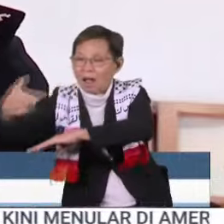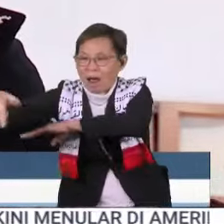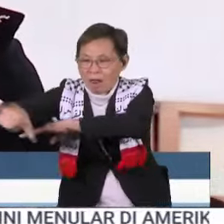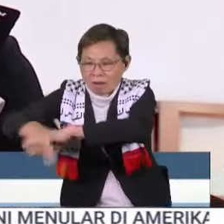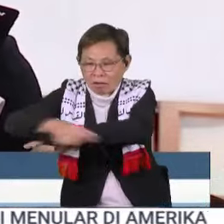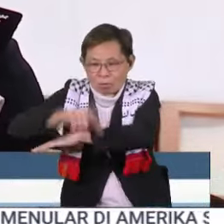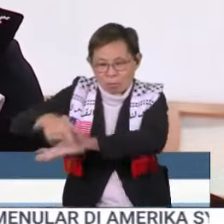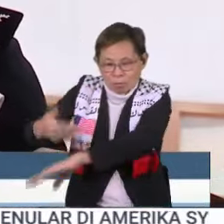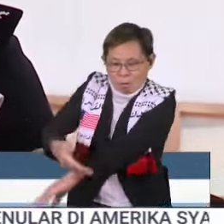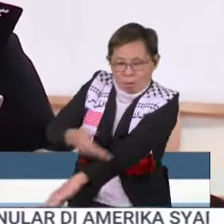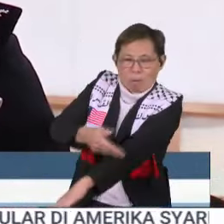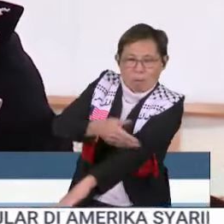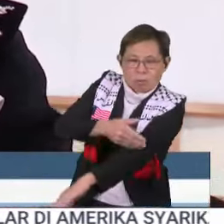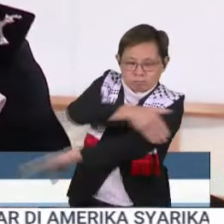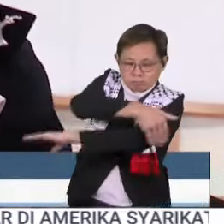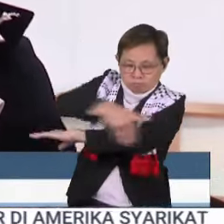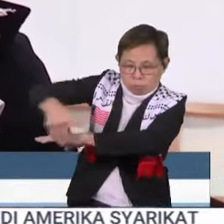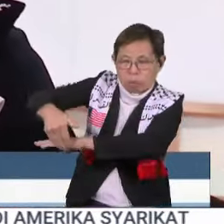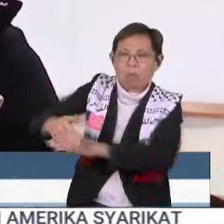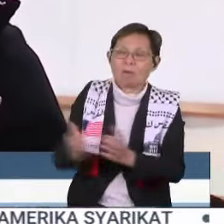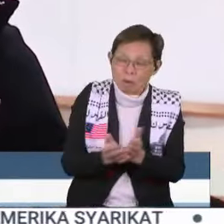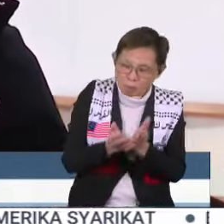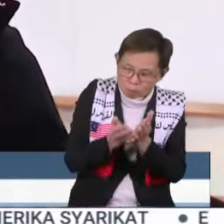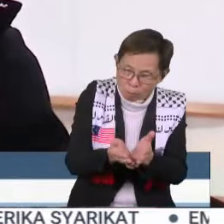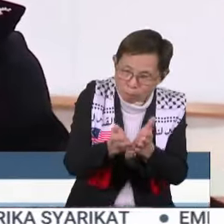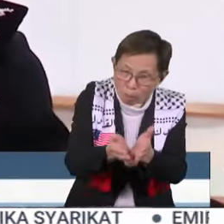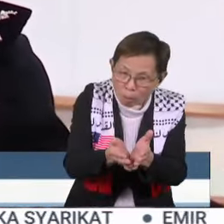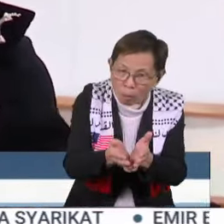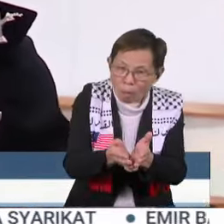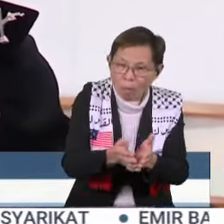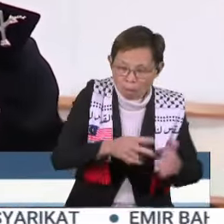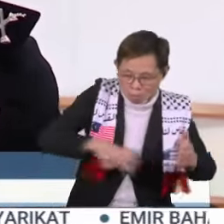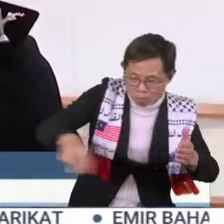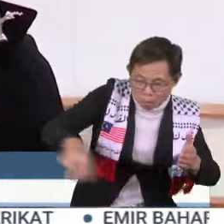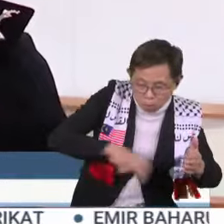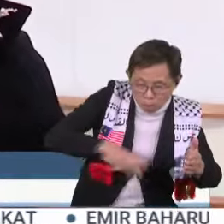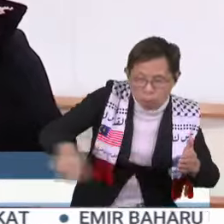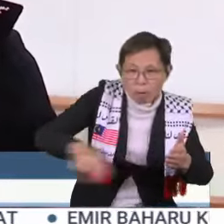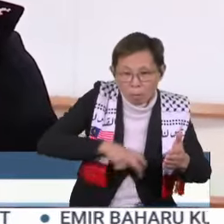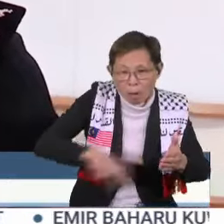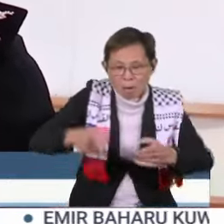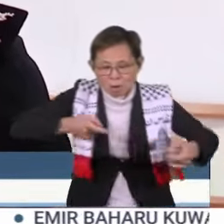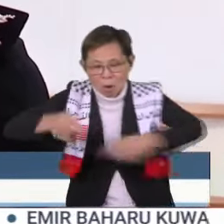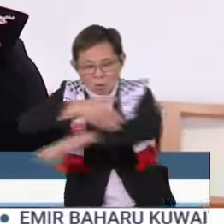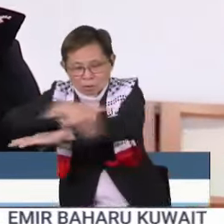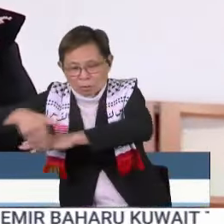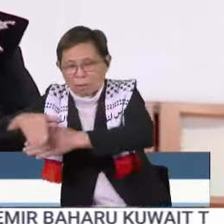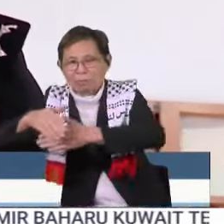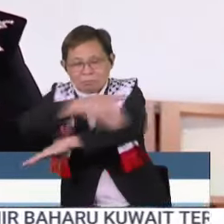perlu ditambah baik dari segi aset, logistik, kawalan keselamatan di sempadan, melibatkan sempadan darat dan